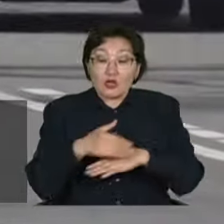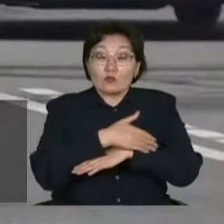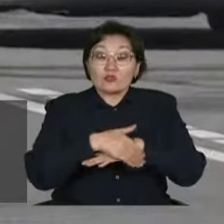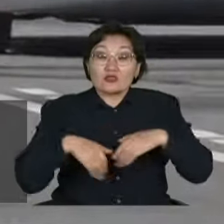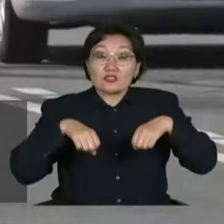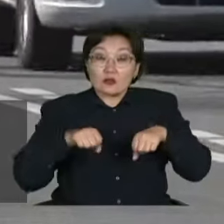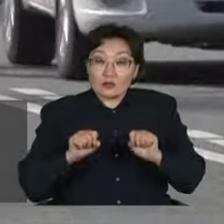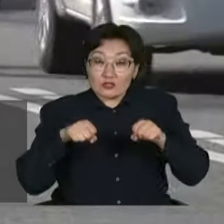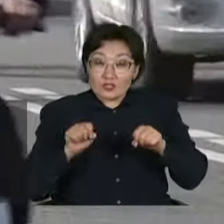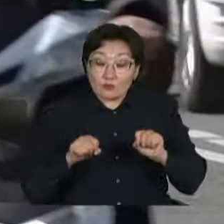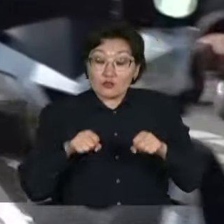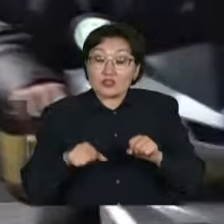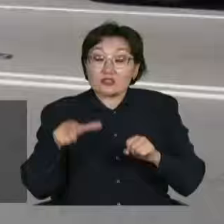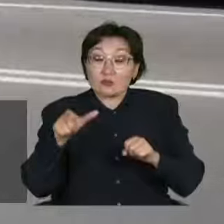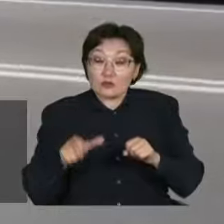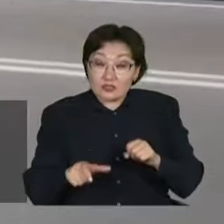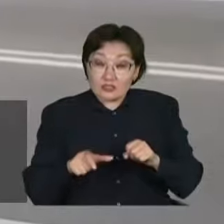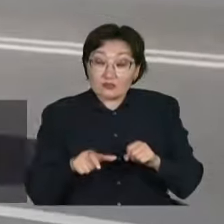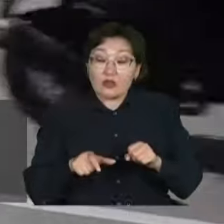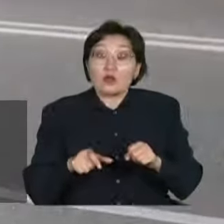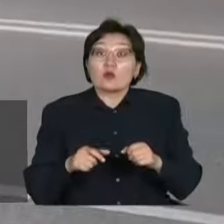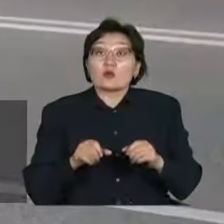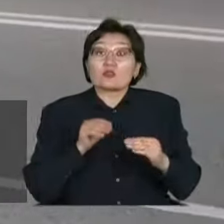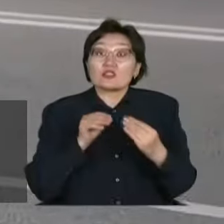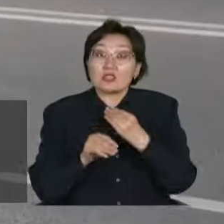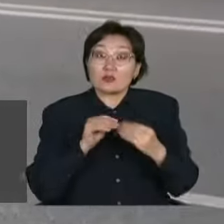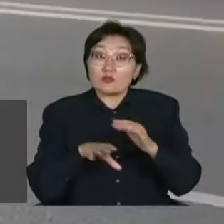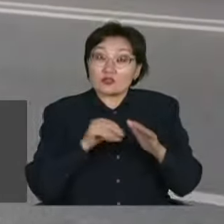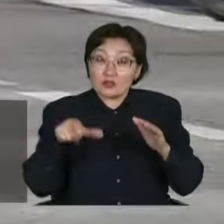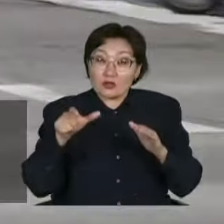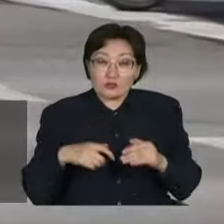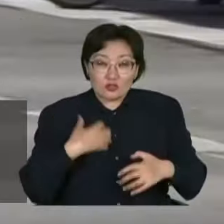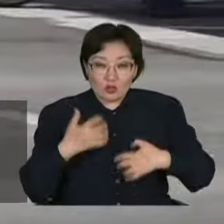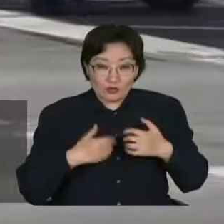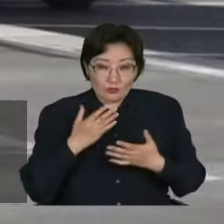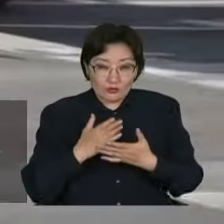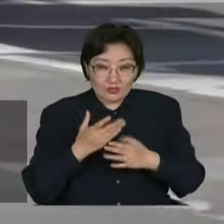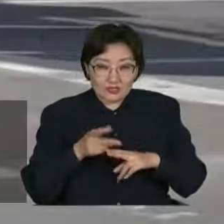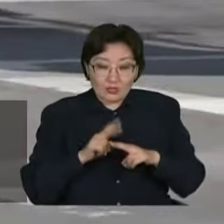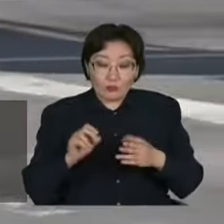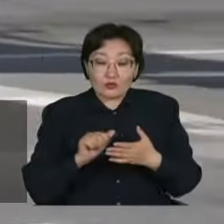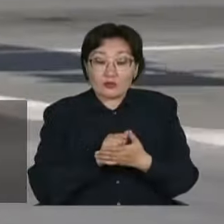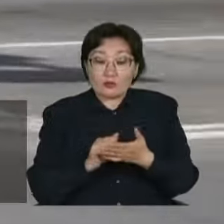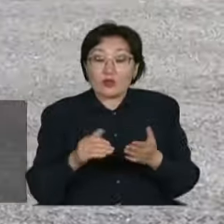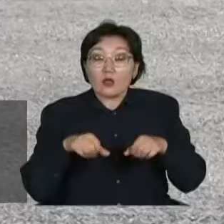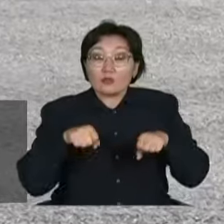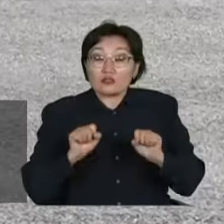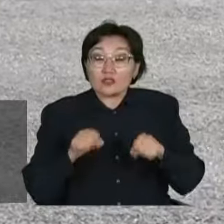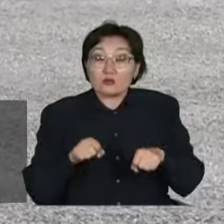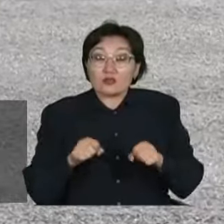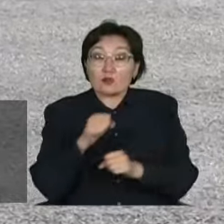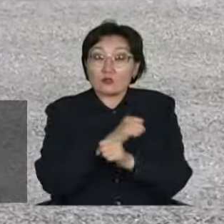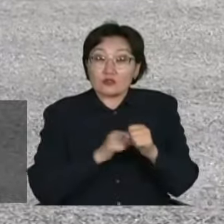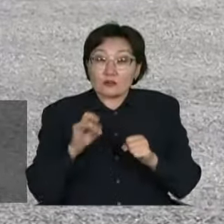құстай ұшып, желмен жарса жүйткейтін қос дөңгелекті көлік түрінің қозғалысы депутаттардың үрейін шырып отыр. Өйткені құжат жүзінде мопедтердің қозғалтқыш